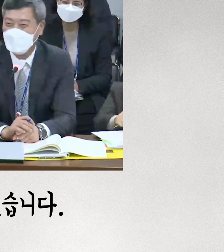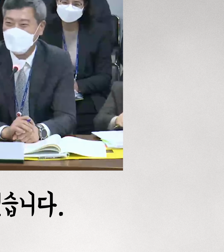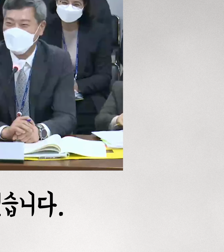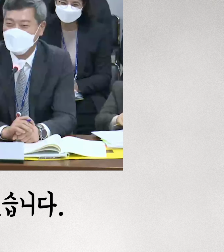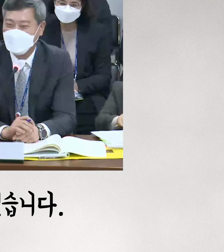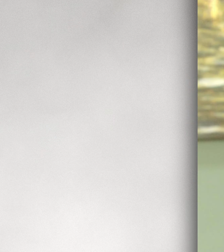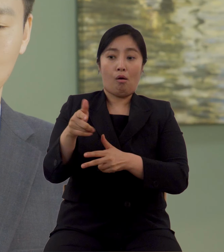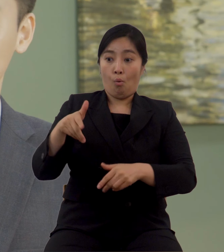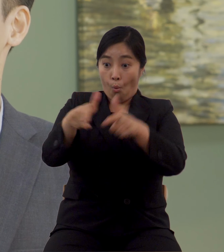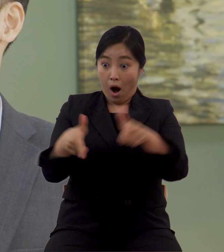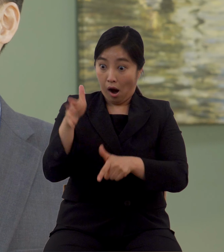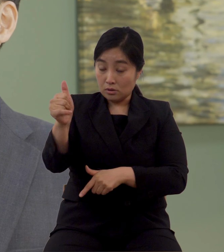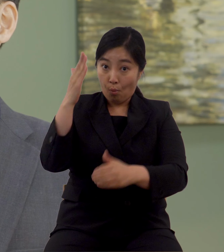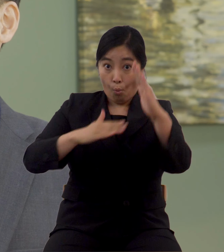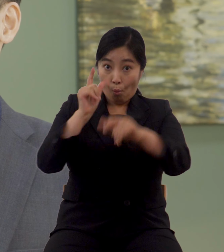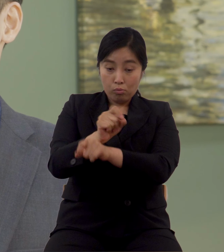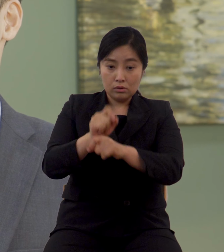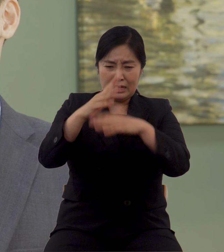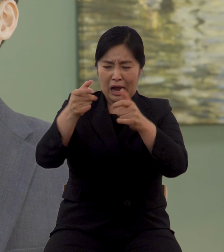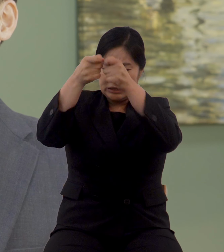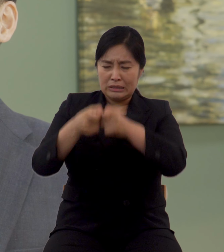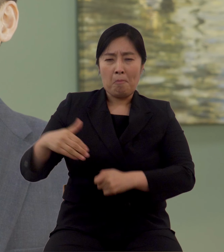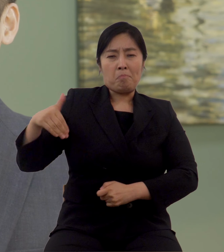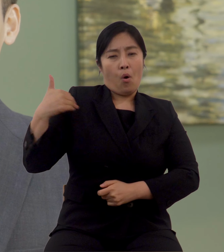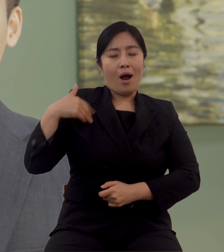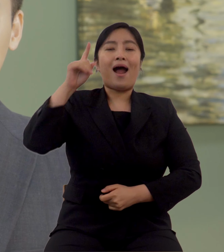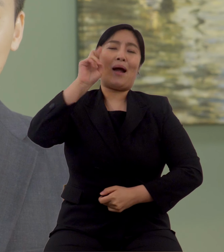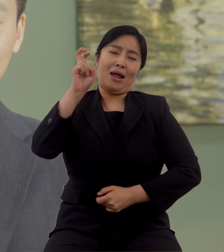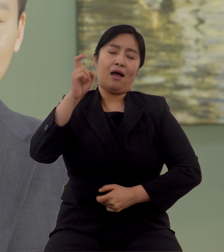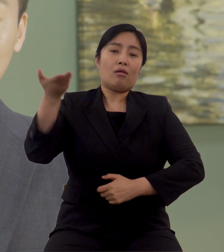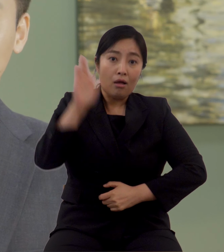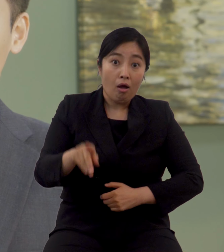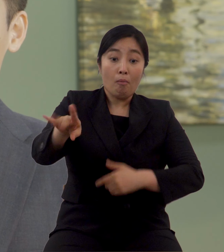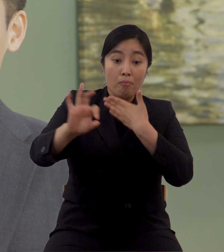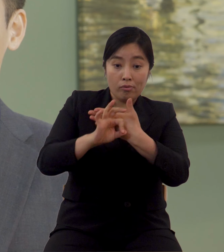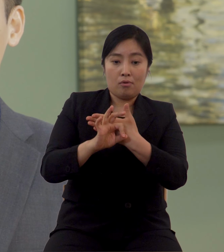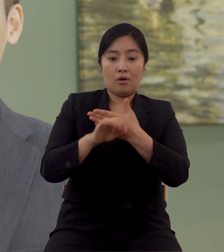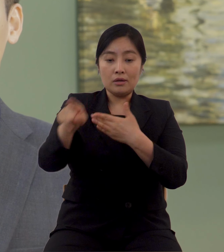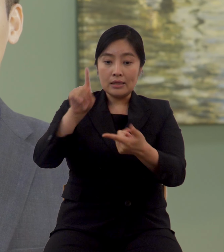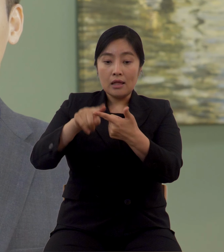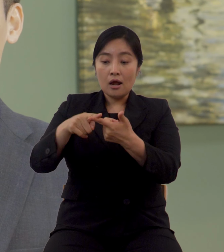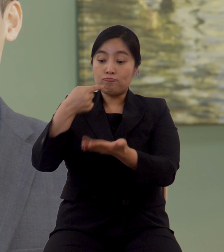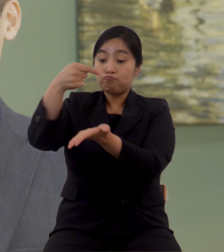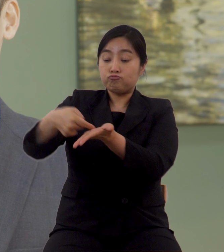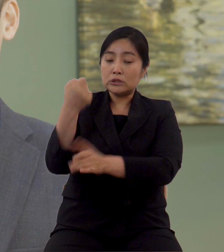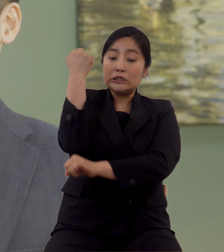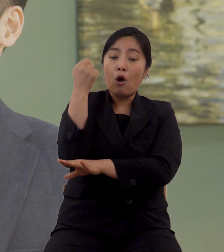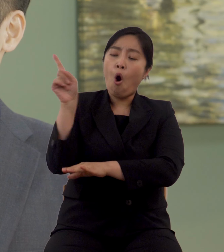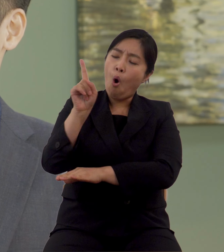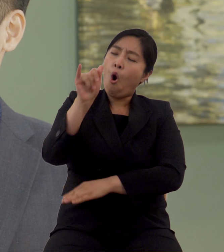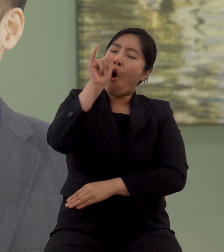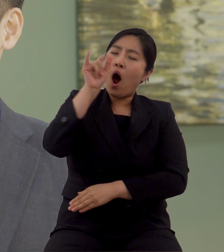네, 알겠습니다. 과장급 공무원이 저는 모든 세부 사항을 다 알 수는 없을 거라고 생각을 합니다. 근데 그렇다고 하면은 이걸 제출한